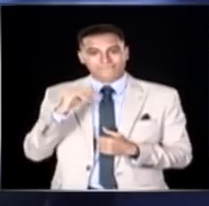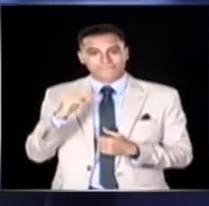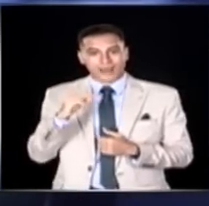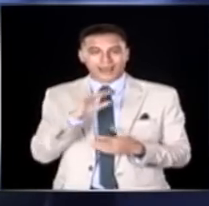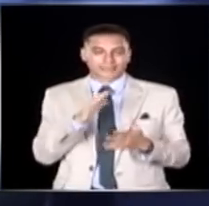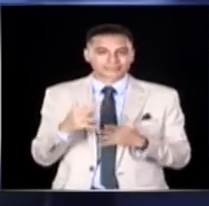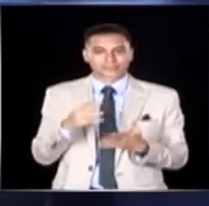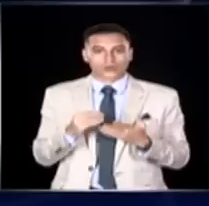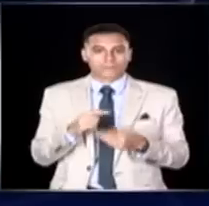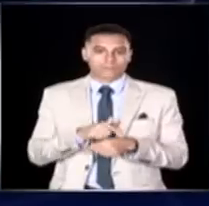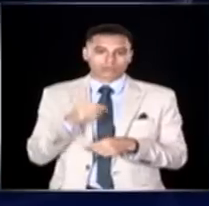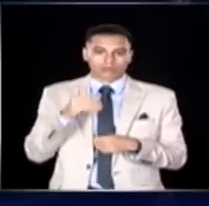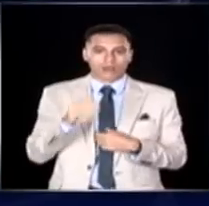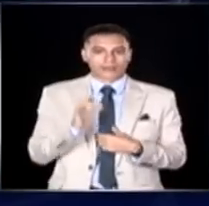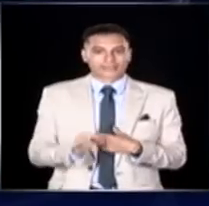كان بطيء سنة.